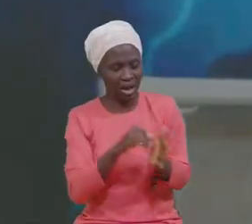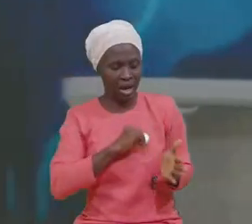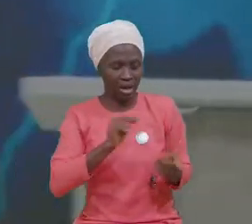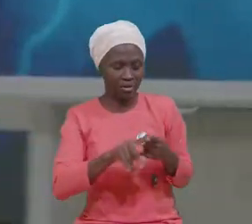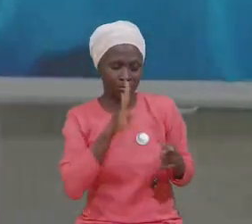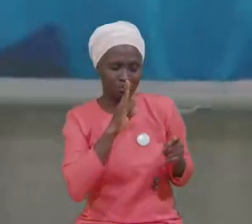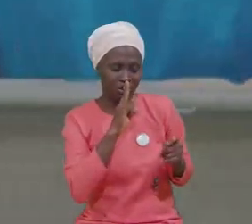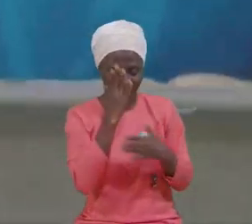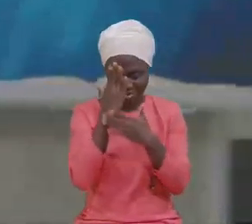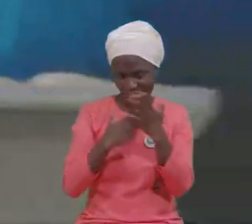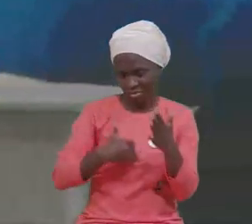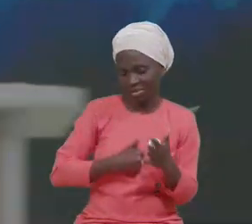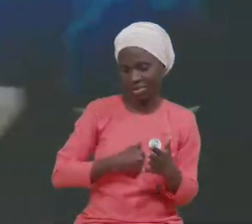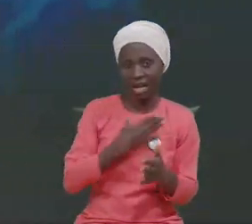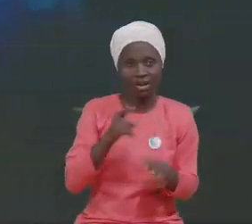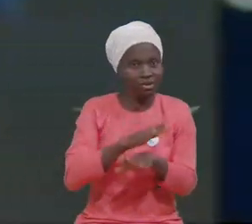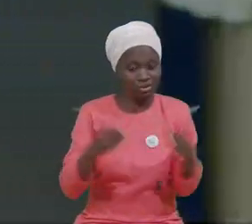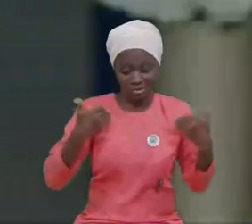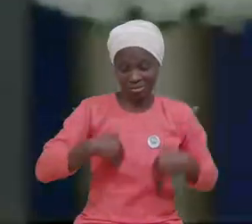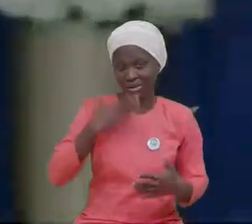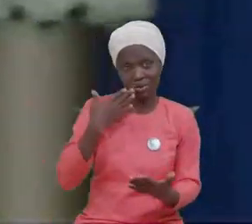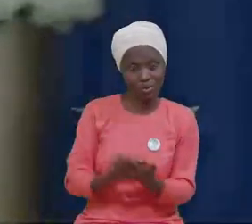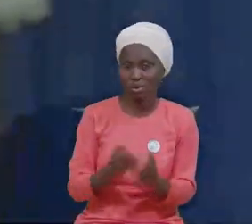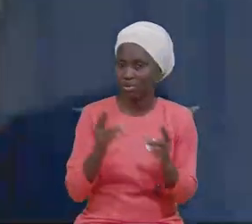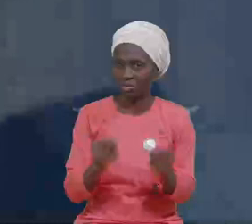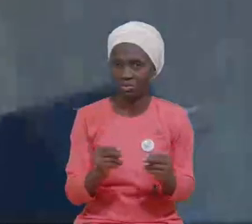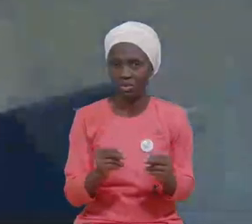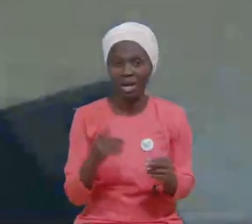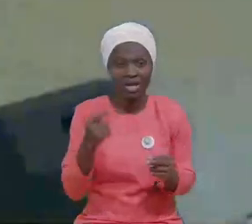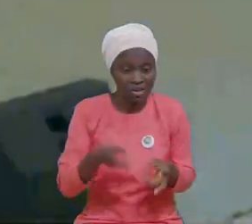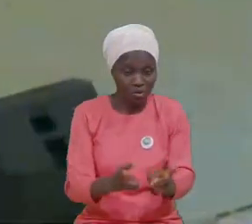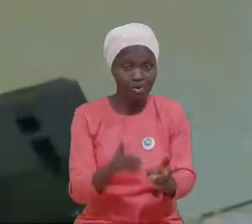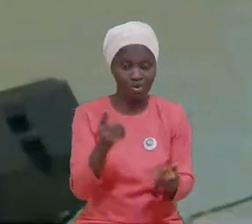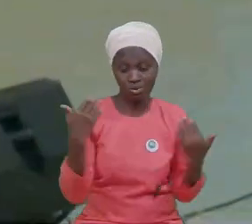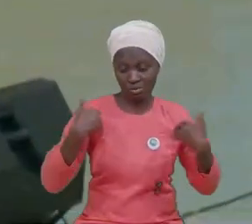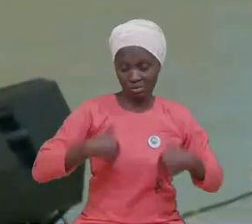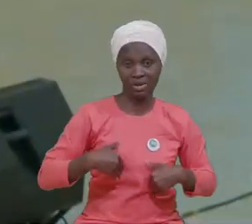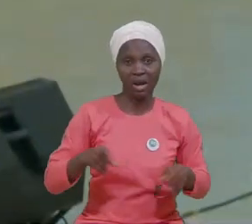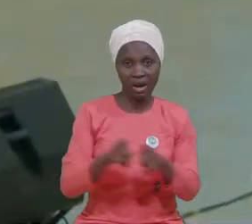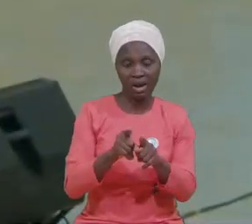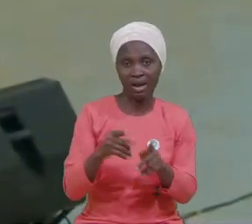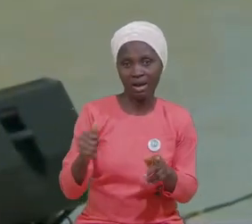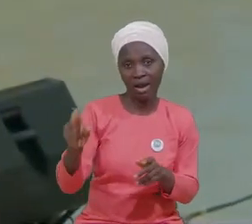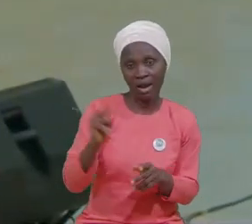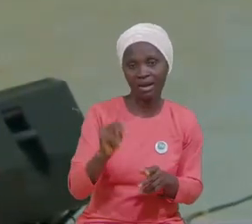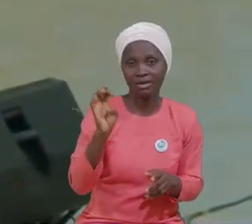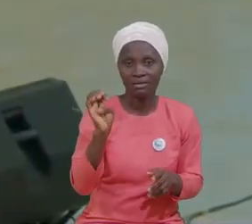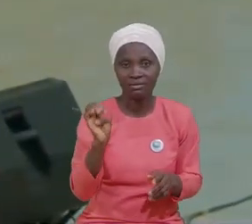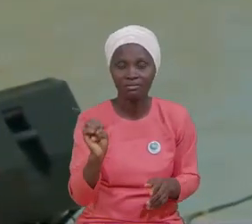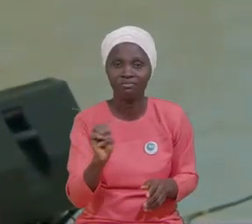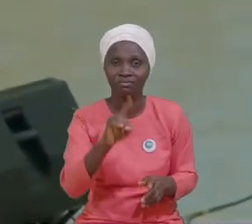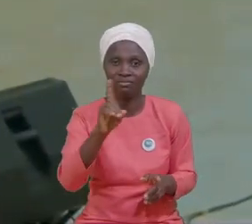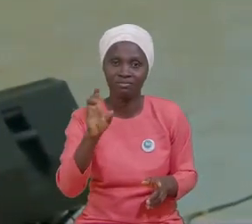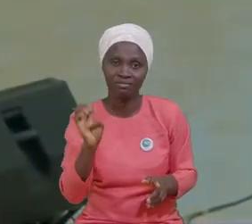n'importe comment. Tel que tu apparais, tel que tu t'habilles, tu es comme un professionnel. C'est comme si tu as